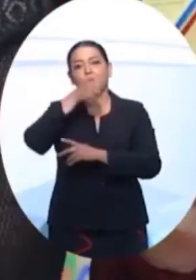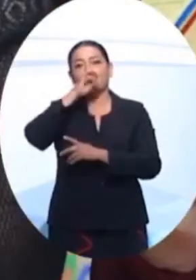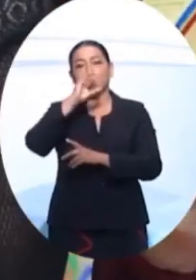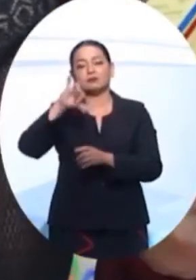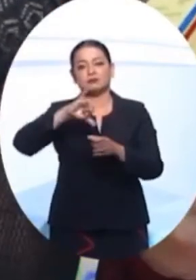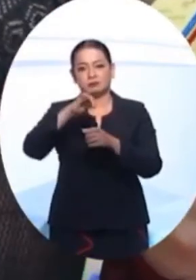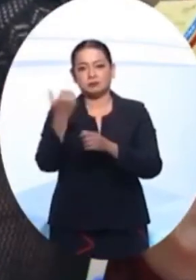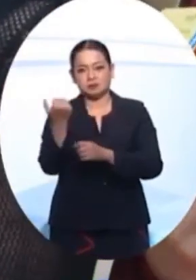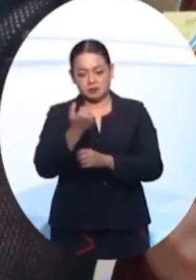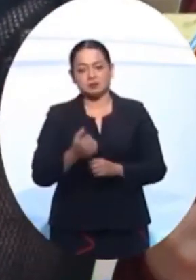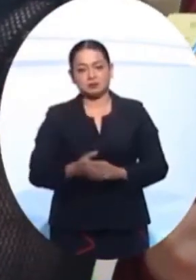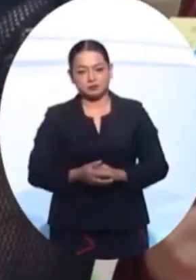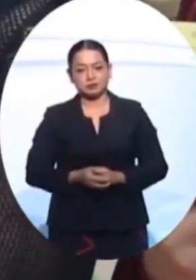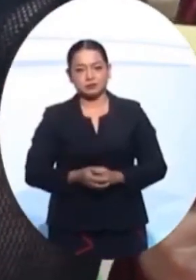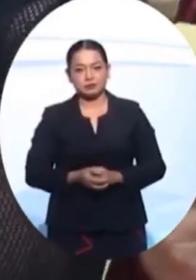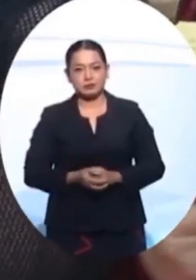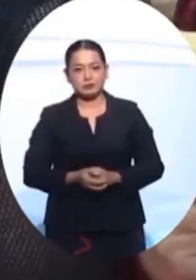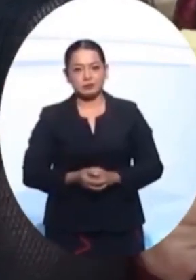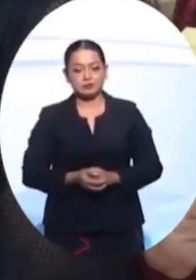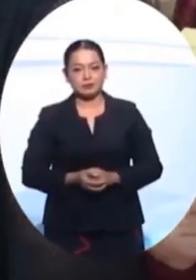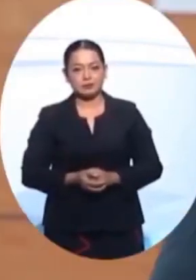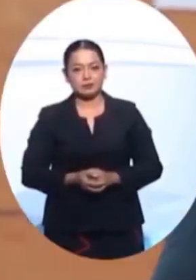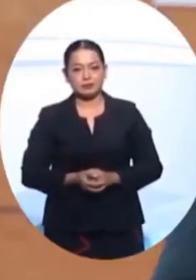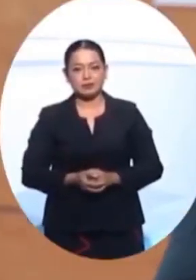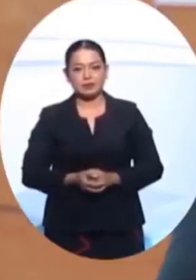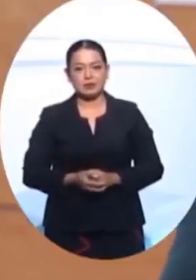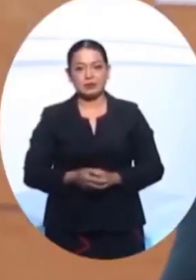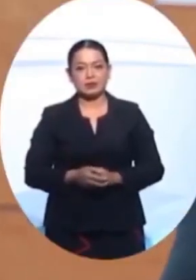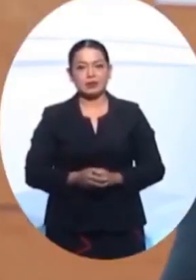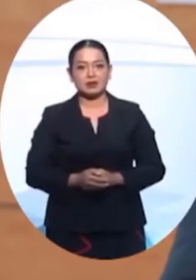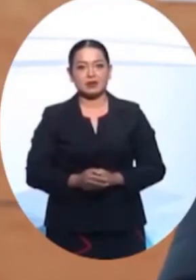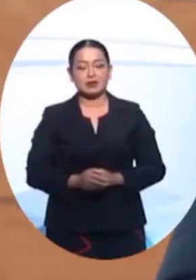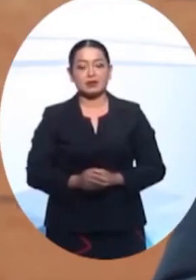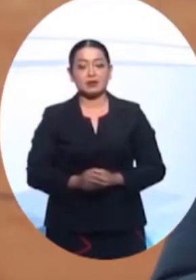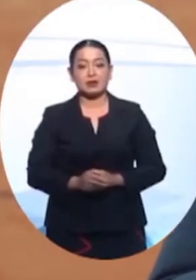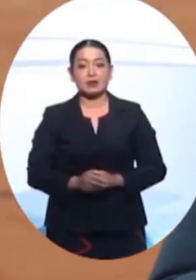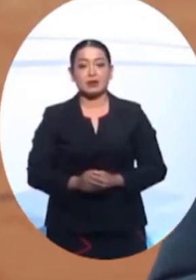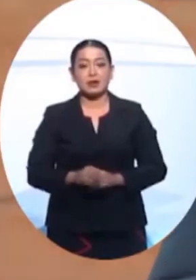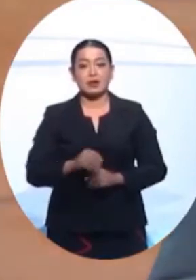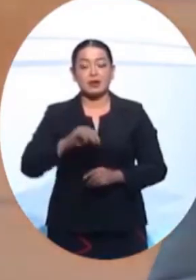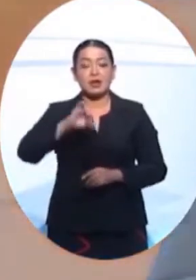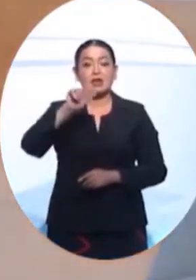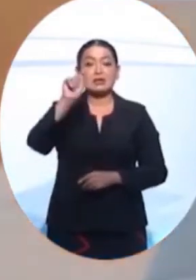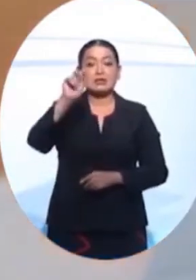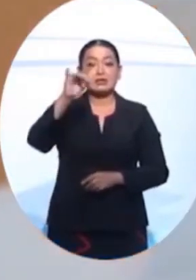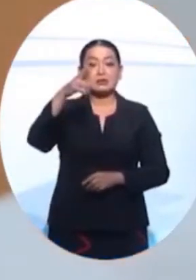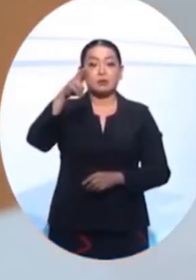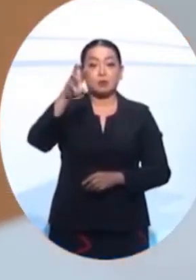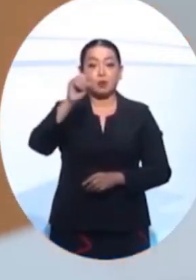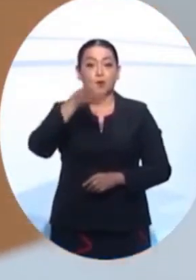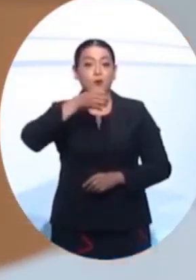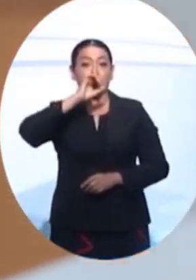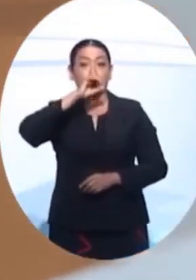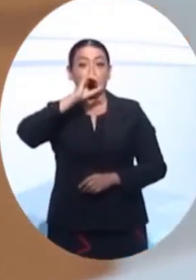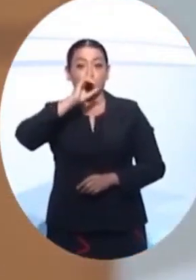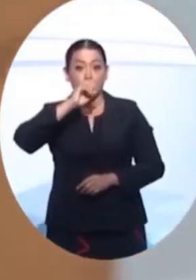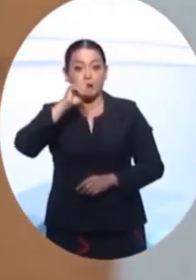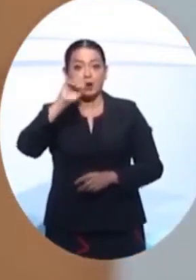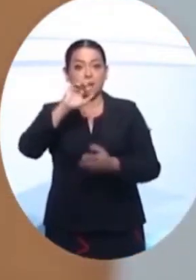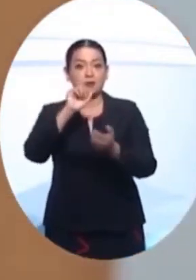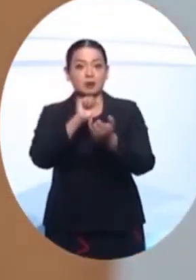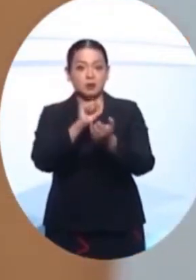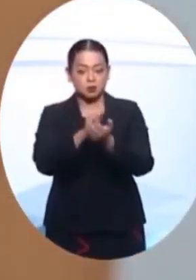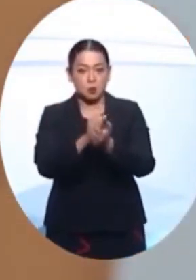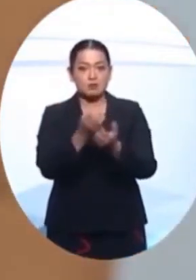này cũng khẳng định nền y học Việt Nam đã tiếp thu và phát huy những thành tựu đạt được để sánh ngang với các cường quốc về ngành dược phẩm.